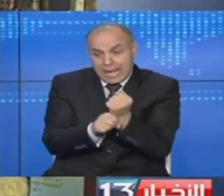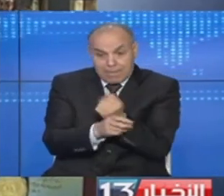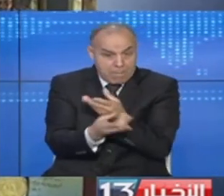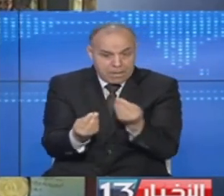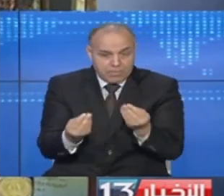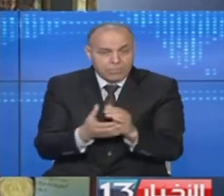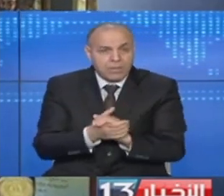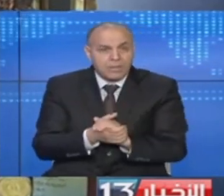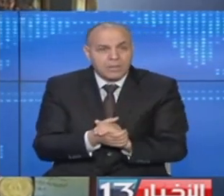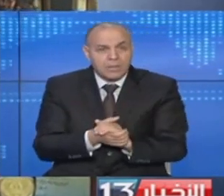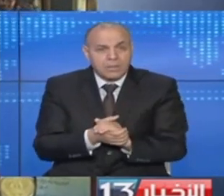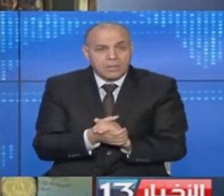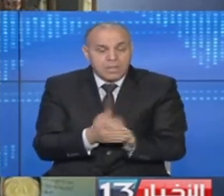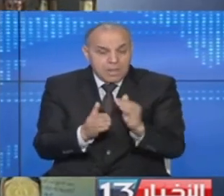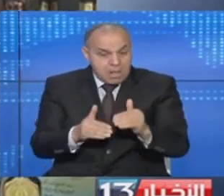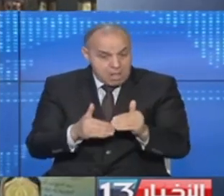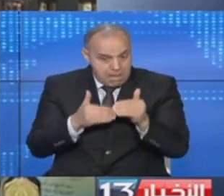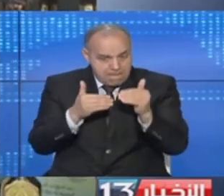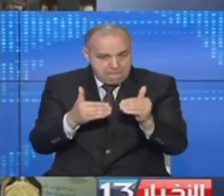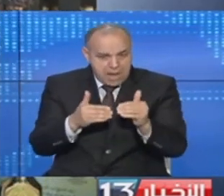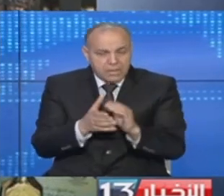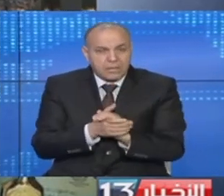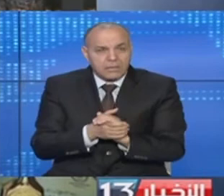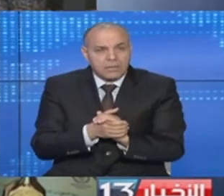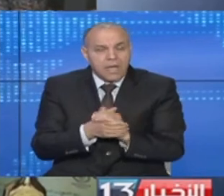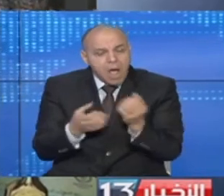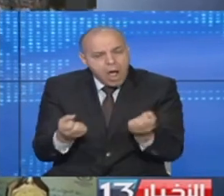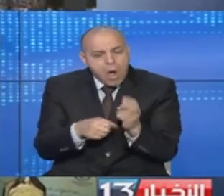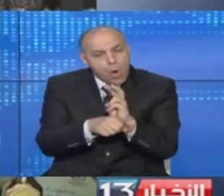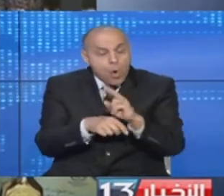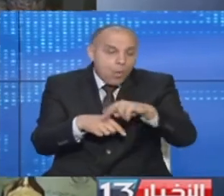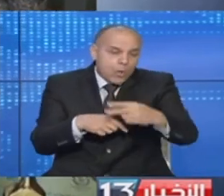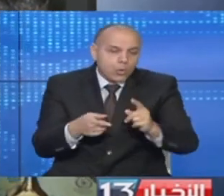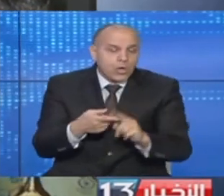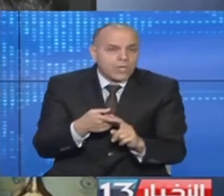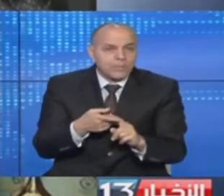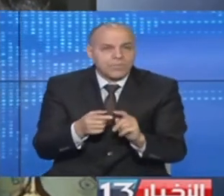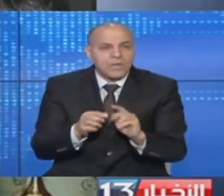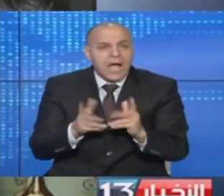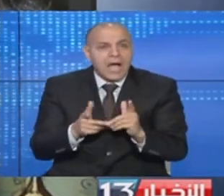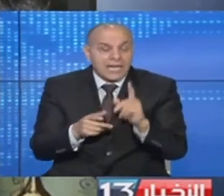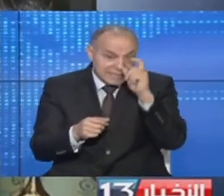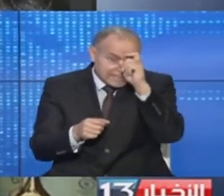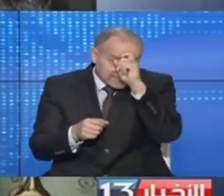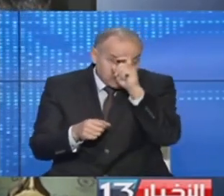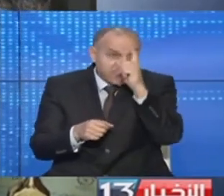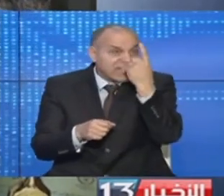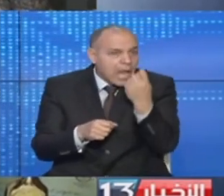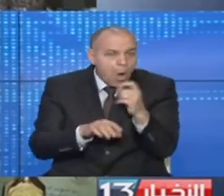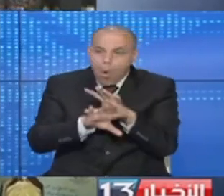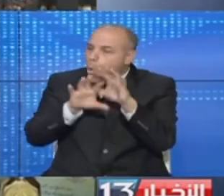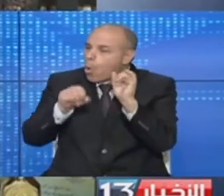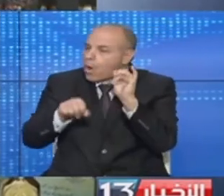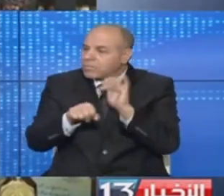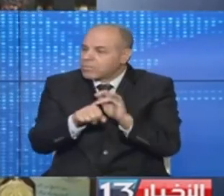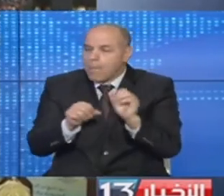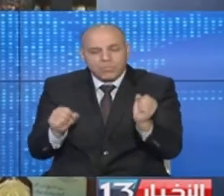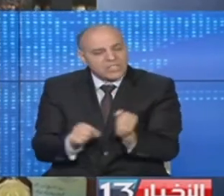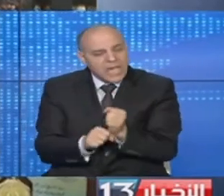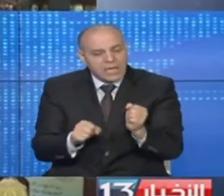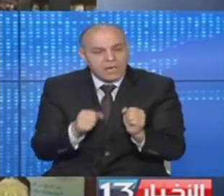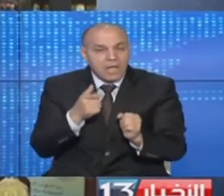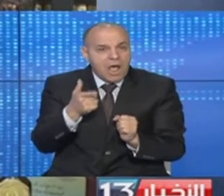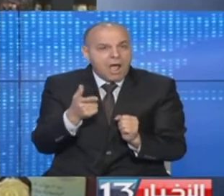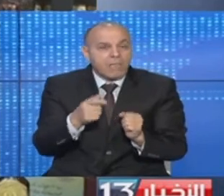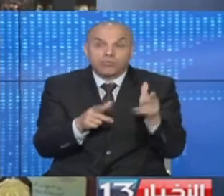الإنتاج. بعدها زادة باش تجي حملات تقصي أخرى، لأنه صعيب في نفس النهار أنك تتقصى وضعية